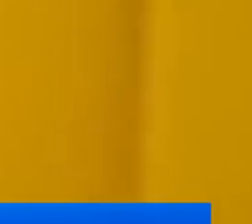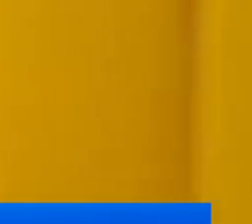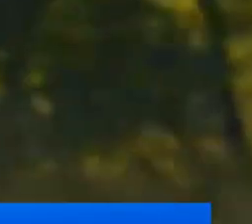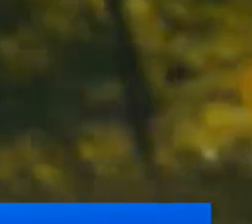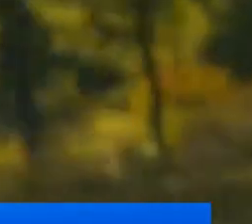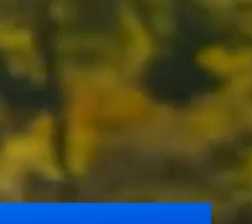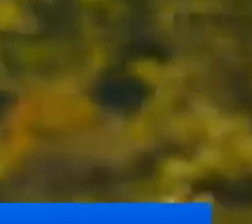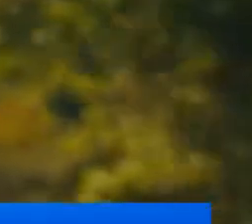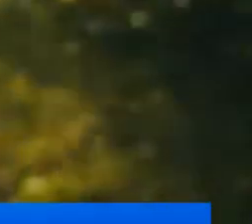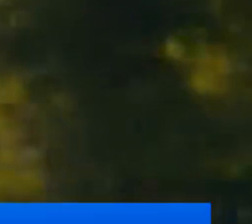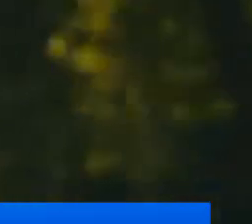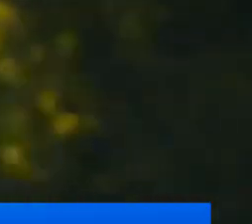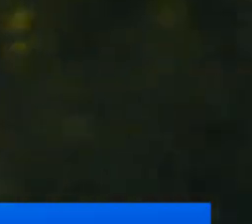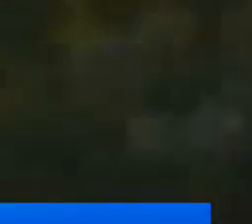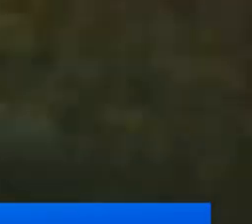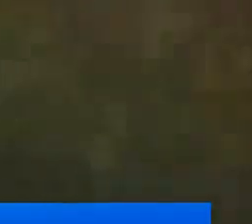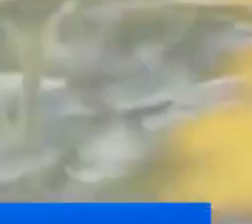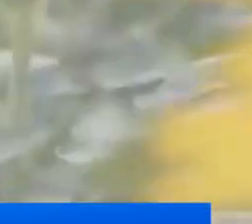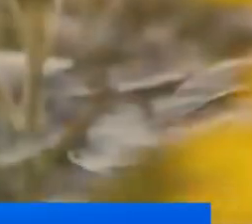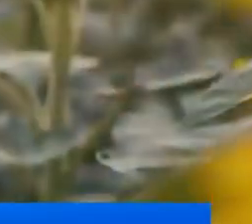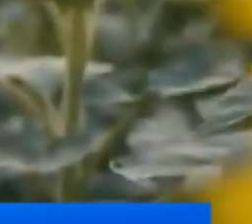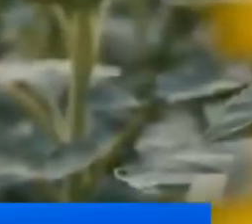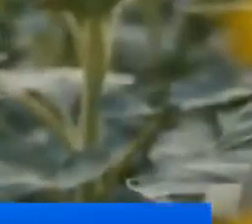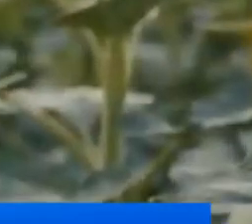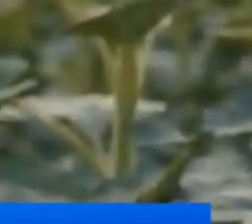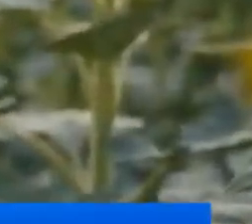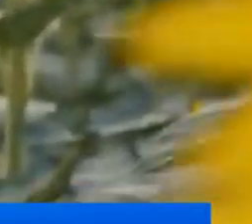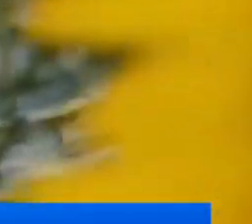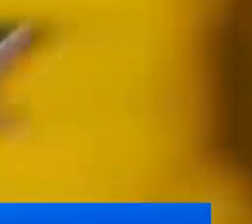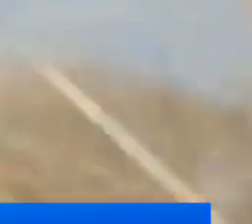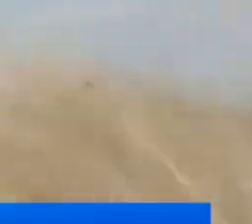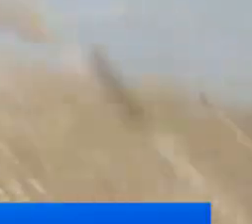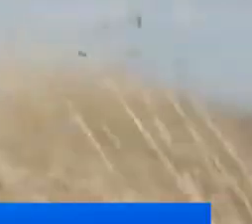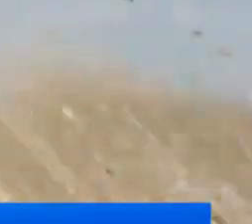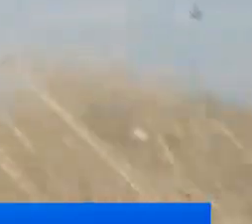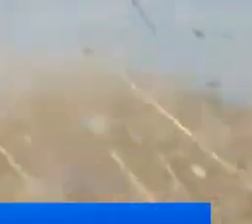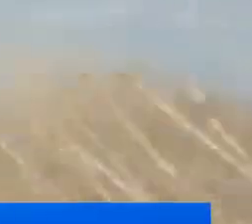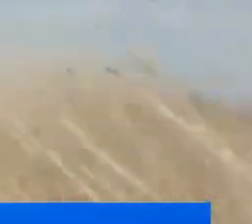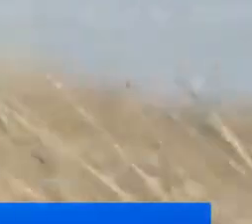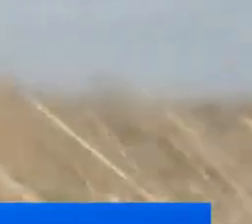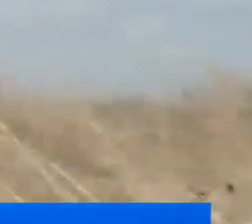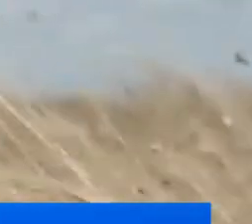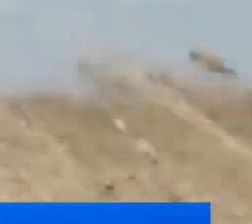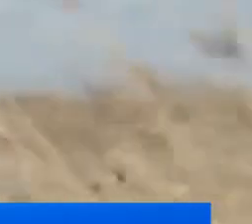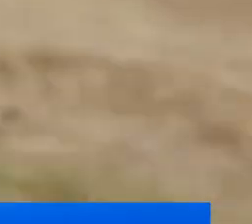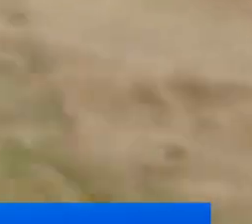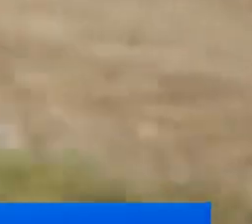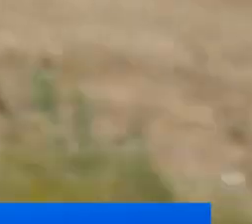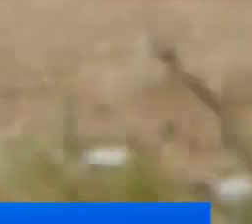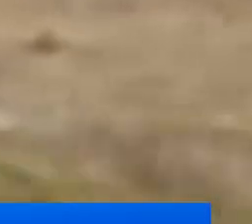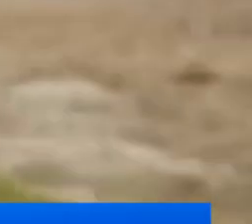küsmüş en Onlar iki Allah kimselerim Yok sakın